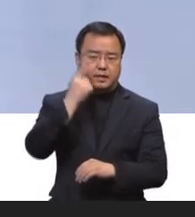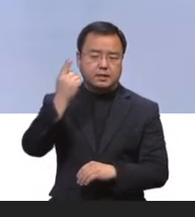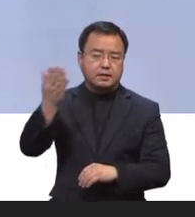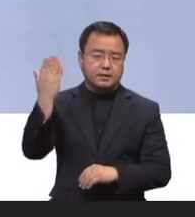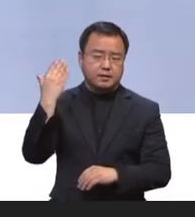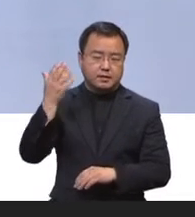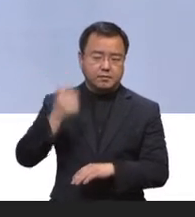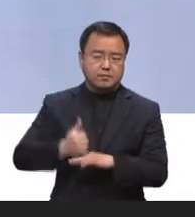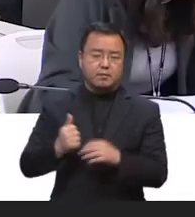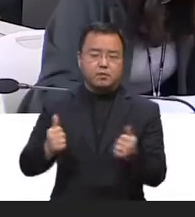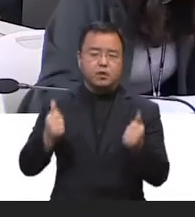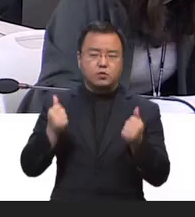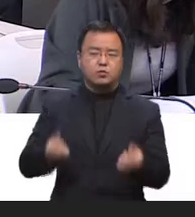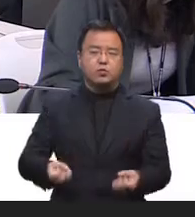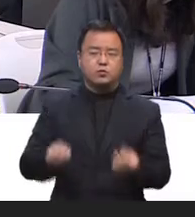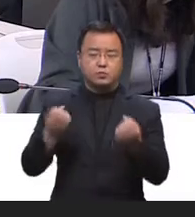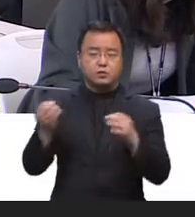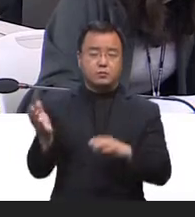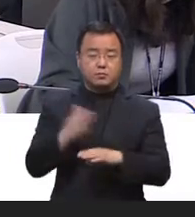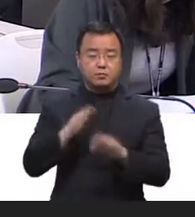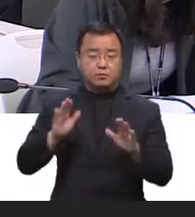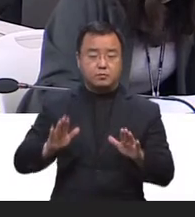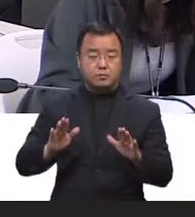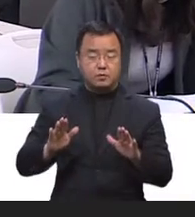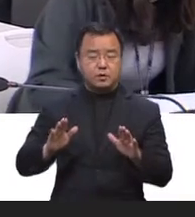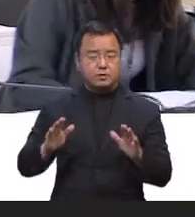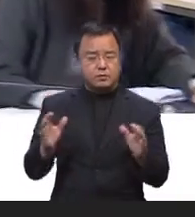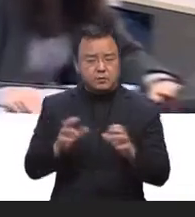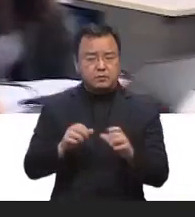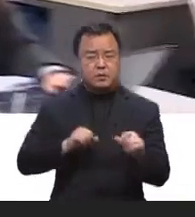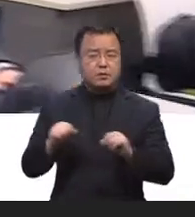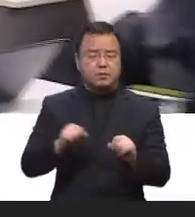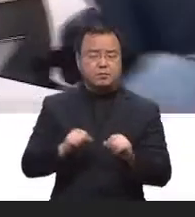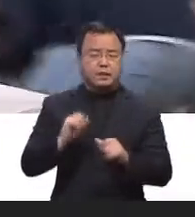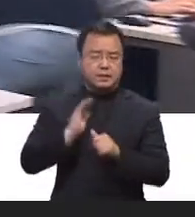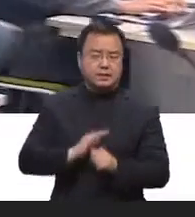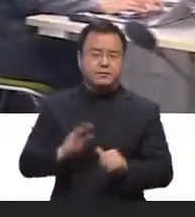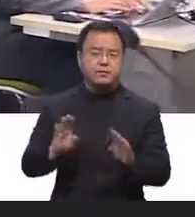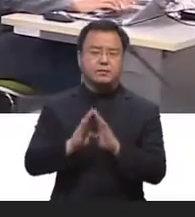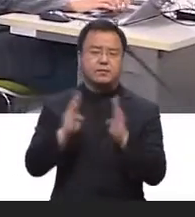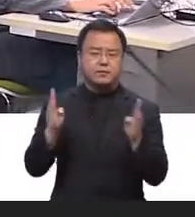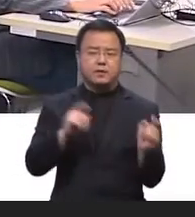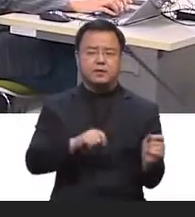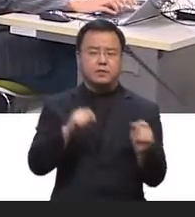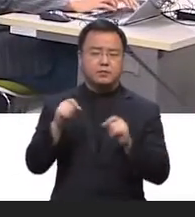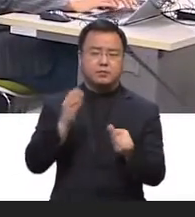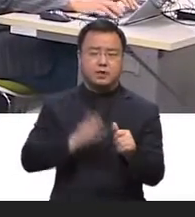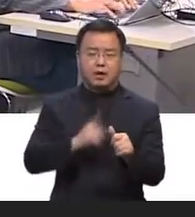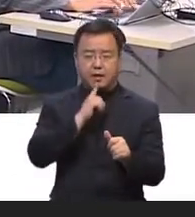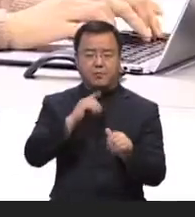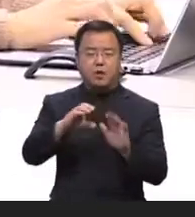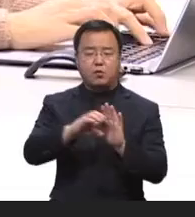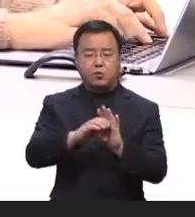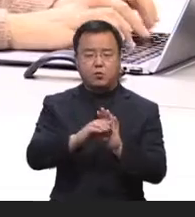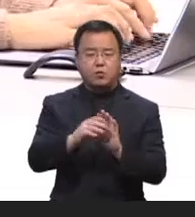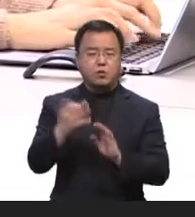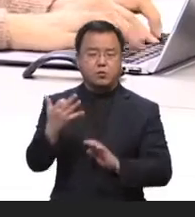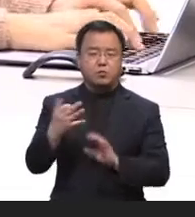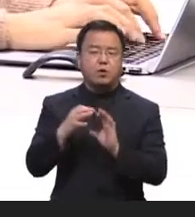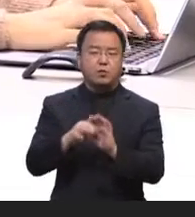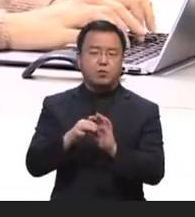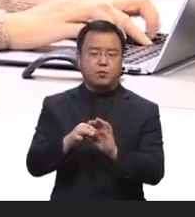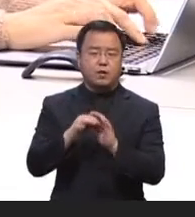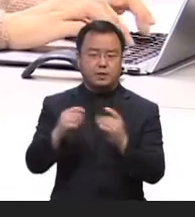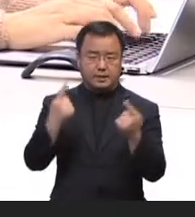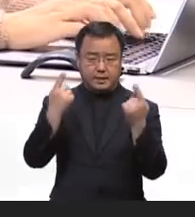포함한 집단 행사 자제력 이달 초 개강 연기를 권고한 데 이어 교육부가 코로나 1 9화 관련해 대학가에 내놓은